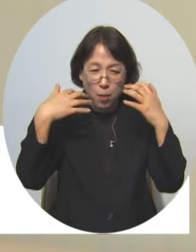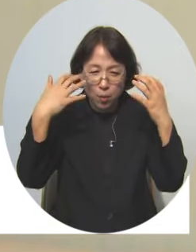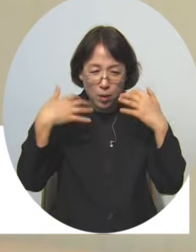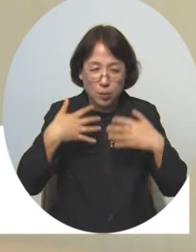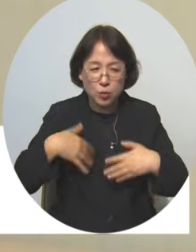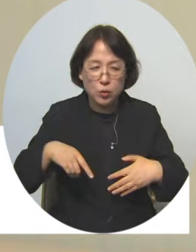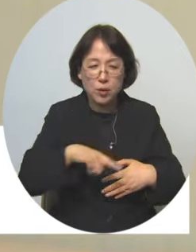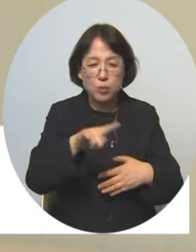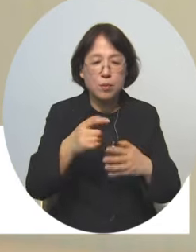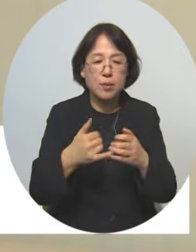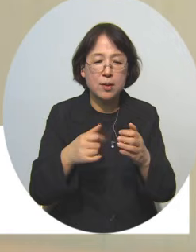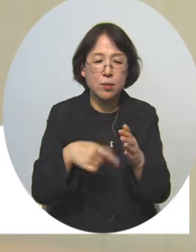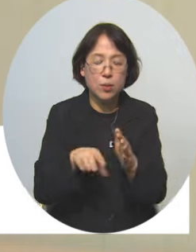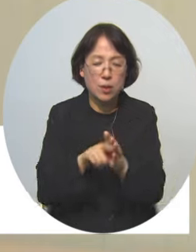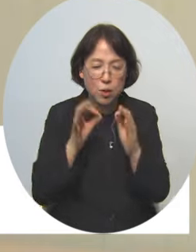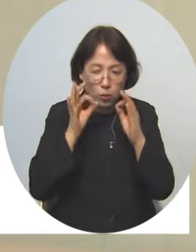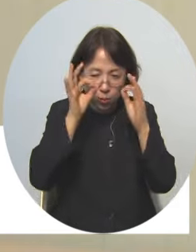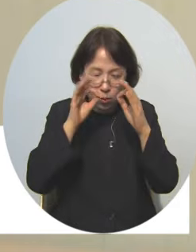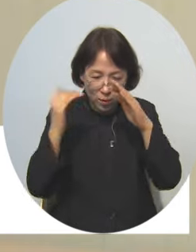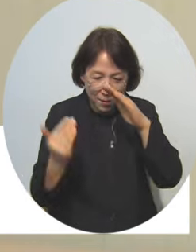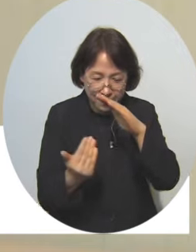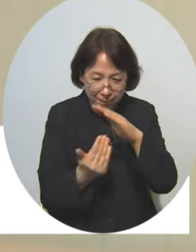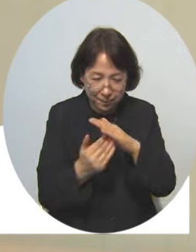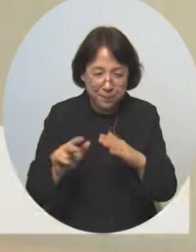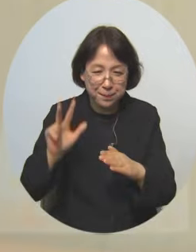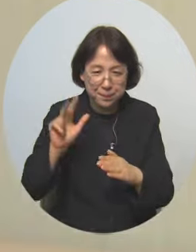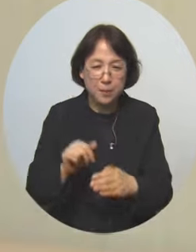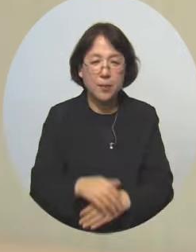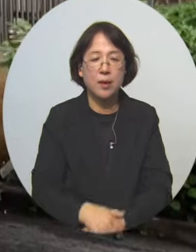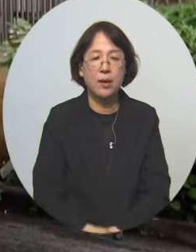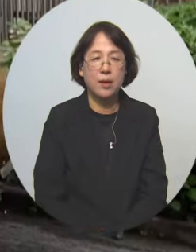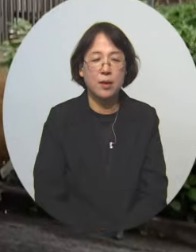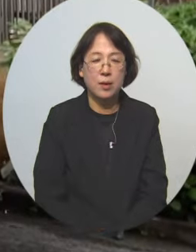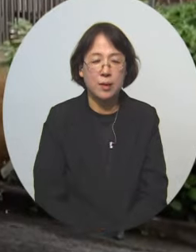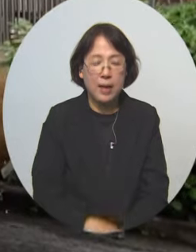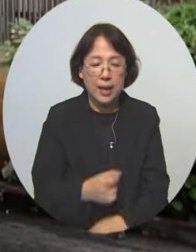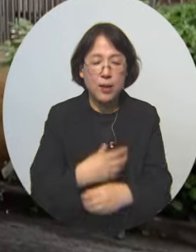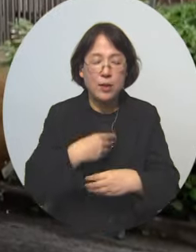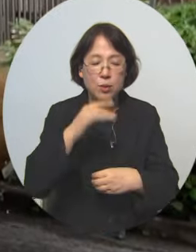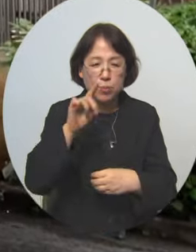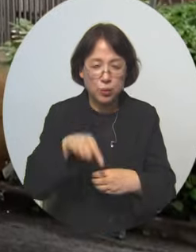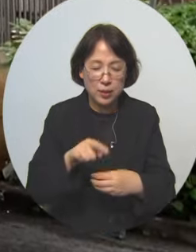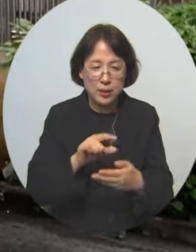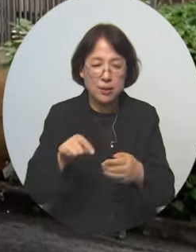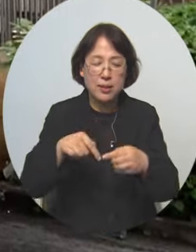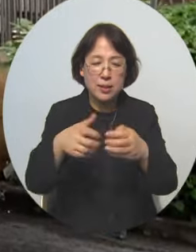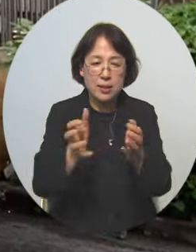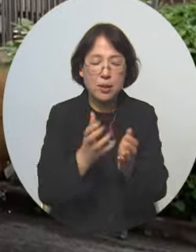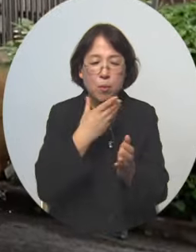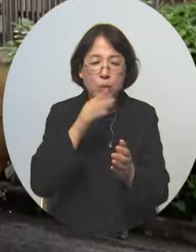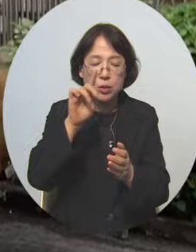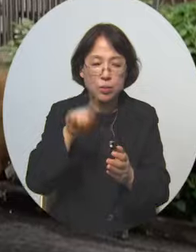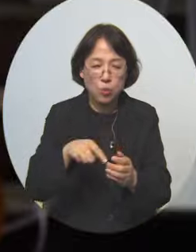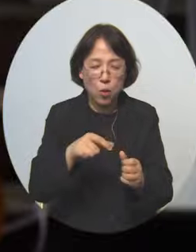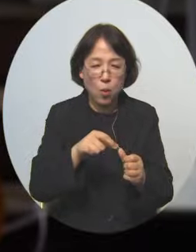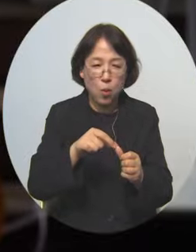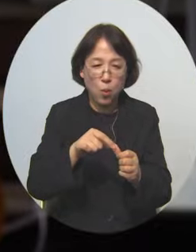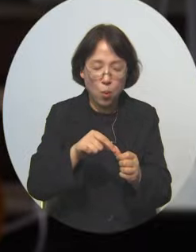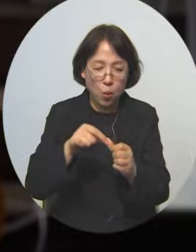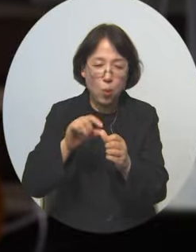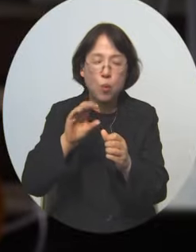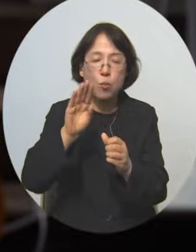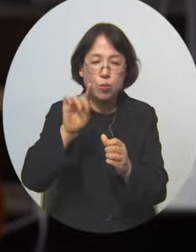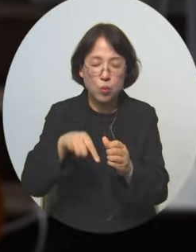취약 주민들을 위해서 최선의 조치를 마련하도록 하겠습니다. 행정안전부는 지자체와 복지부, 고용부 등 관계기관과